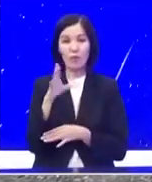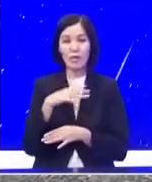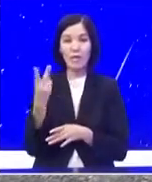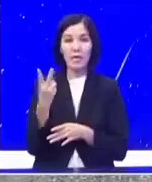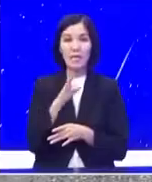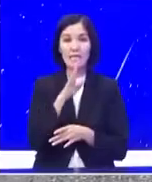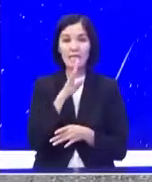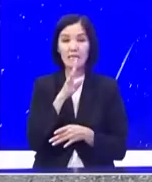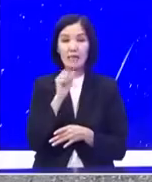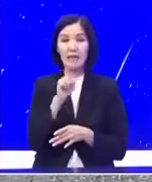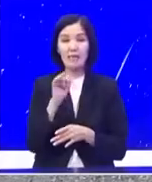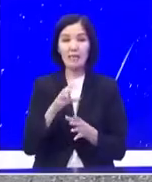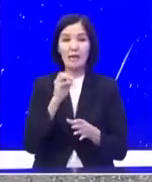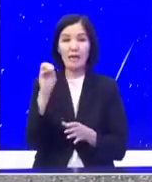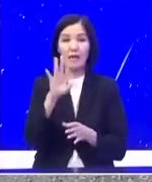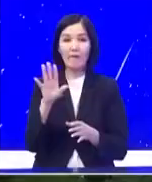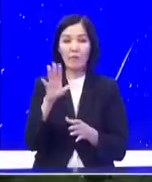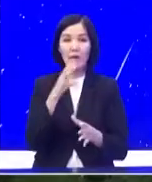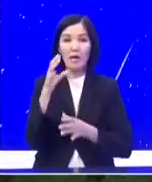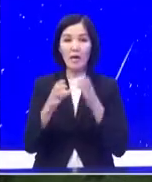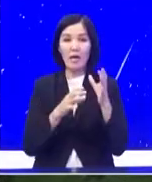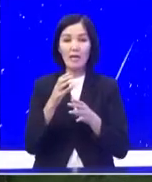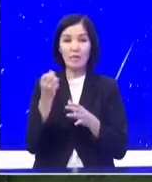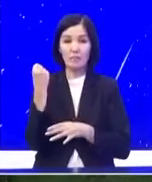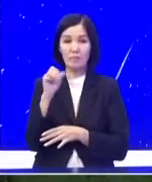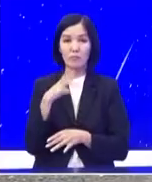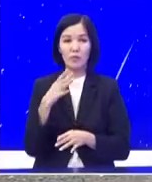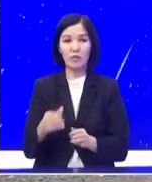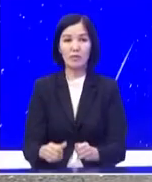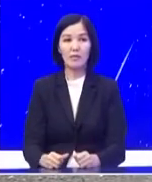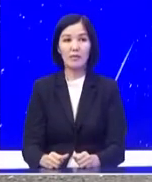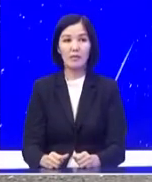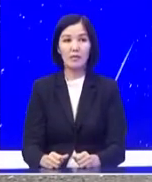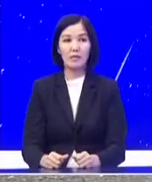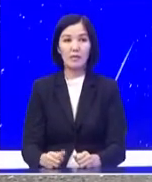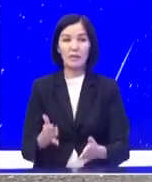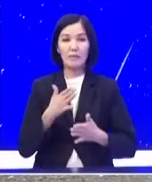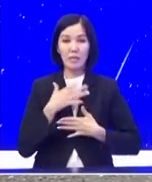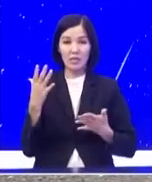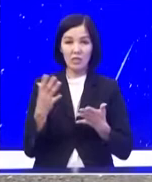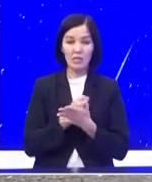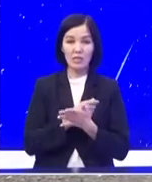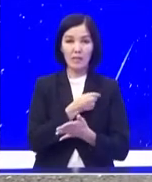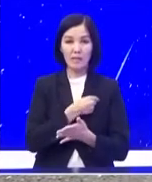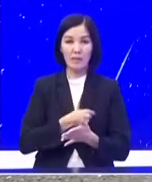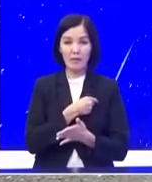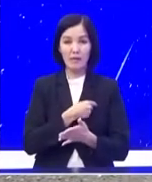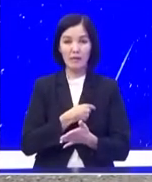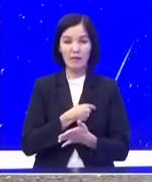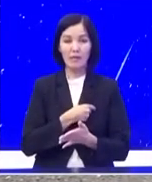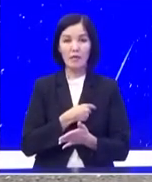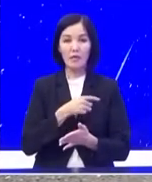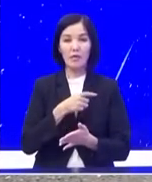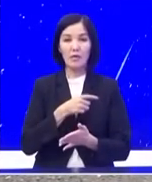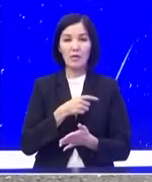де Азия, Еуропа, одан қалса әлемді бағындырып үлгерген. Осы жетістіктерім менің бапкерім Райманов Рафаэль Руслан